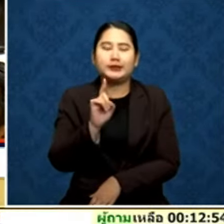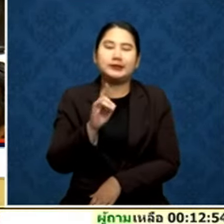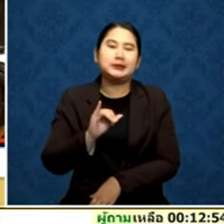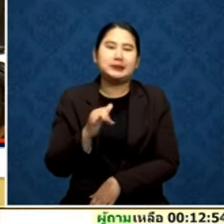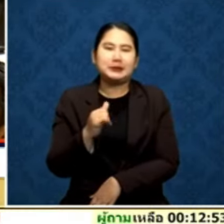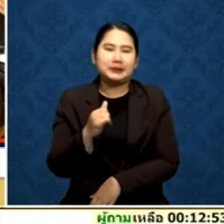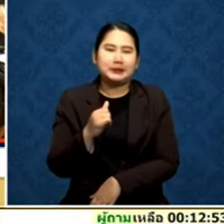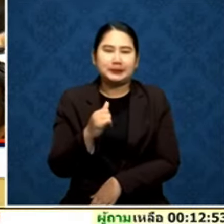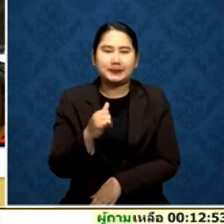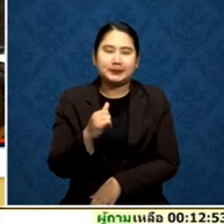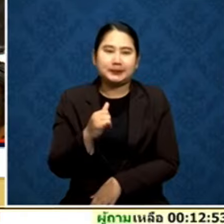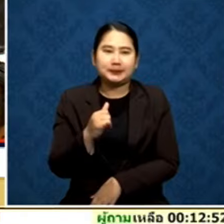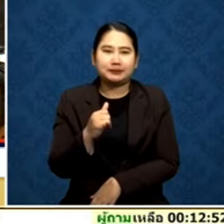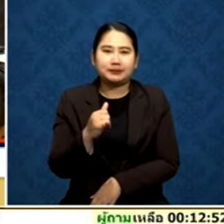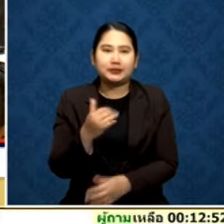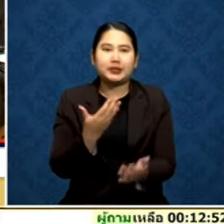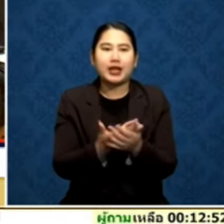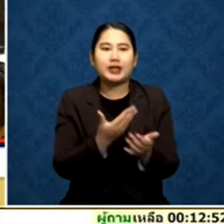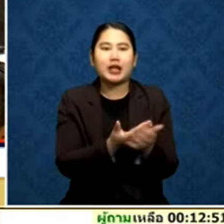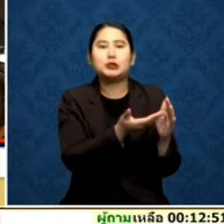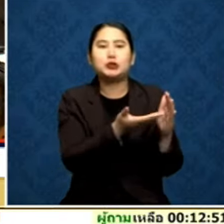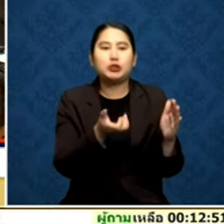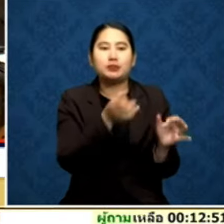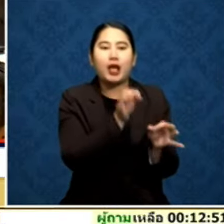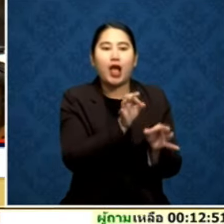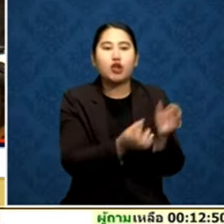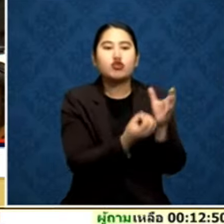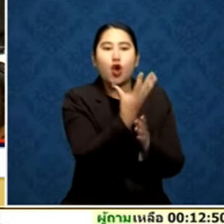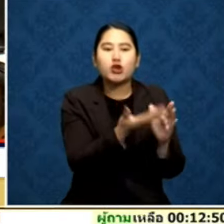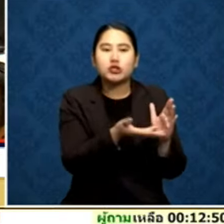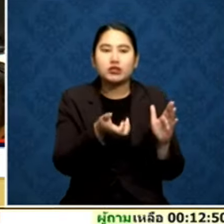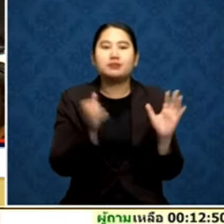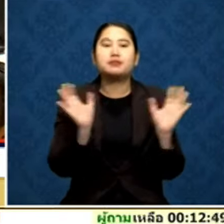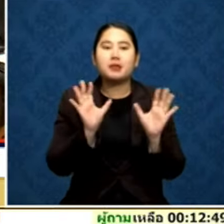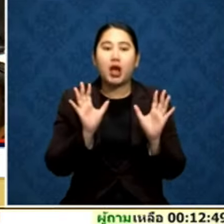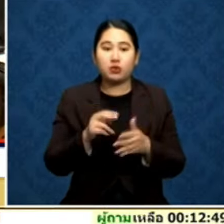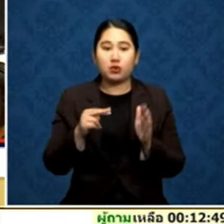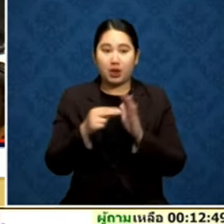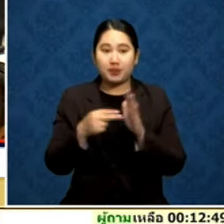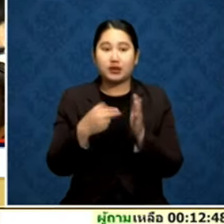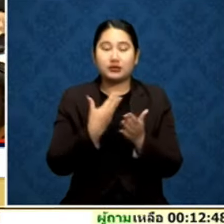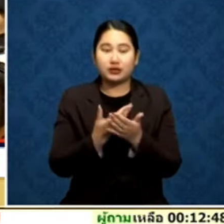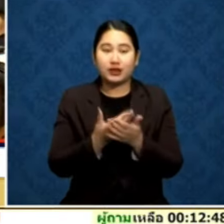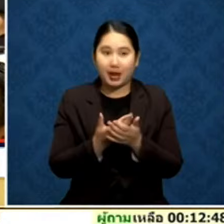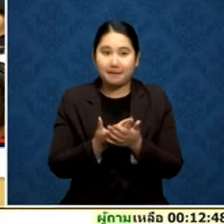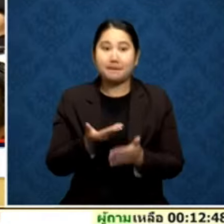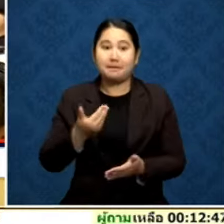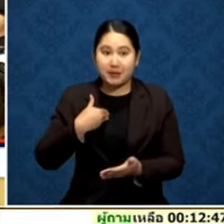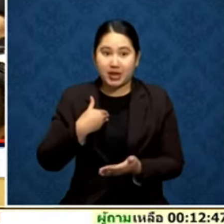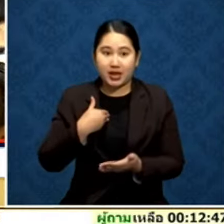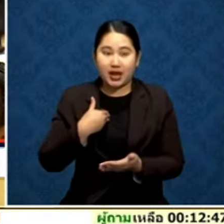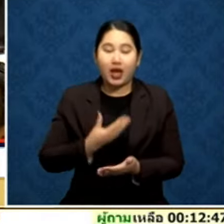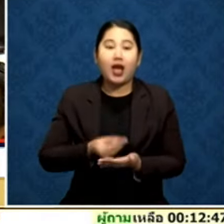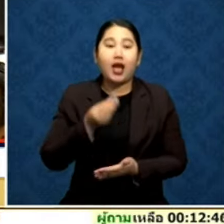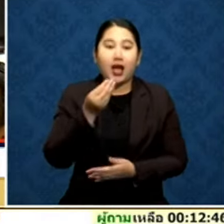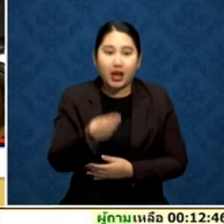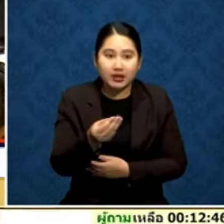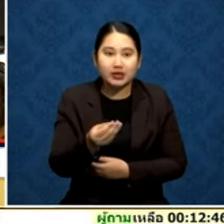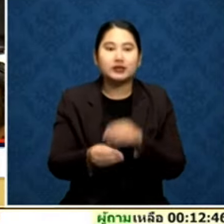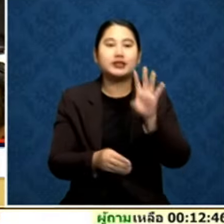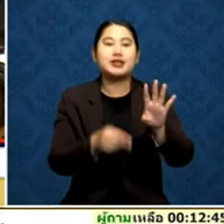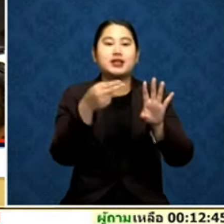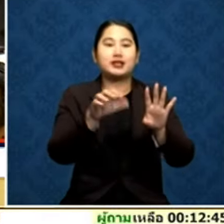คะอาจจะไม่ยืมเงินธกส.แล้วนะคะเท่ากับว่ามีเงินที่จะแจกเพียงแค่ 450,000 ล้